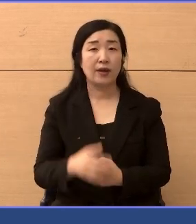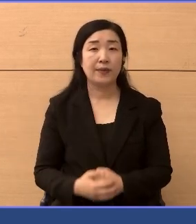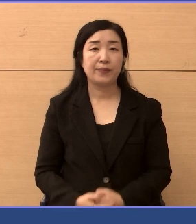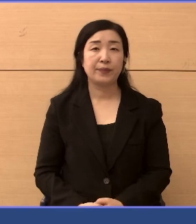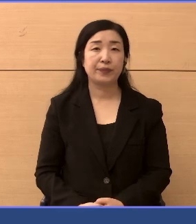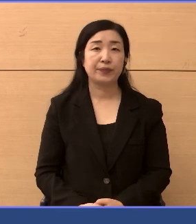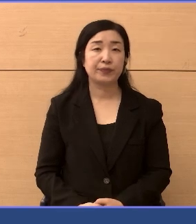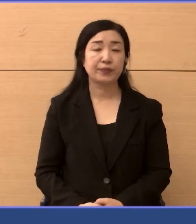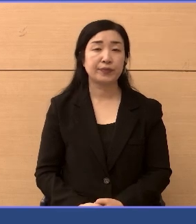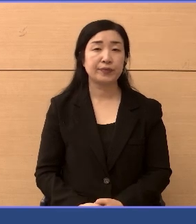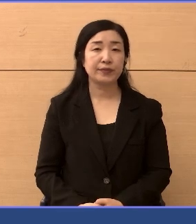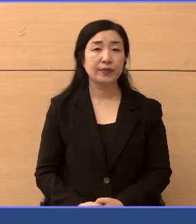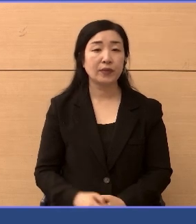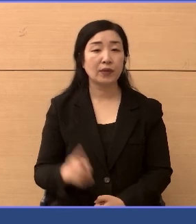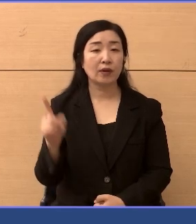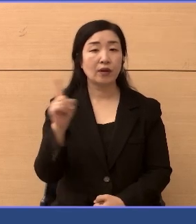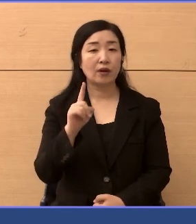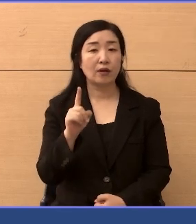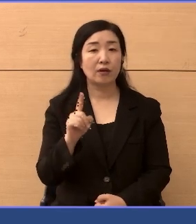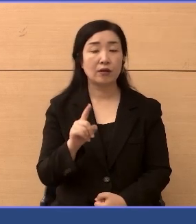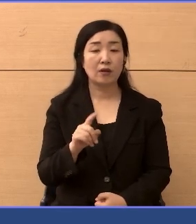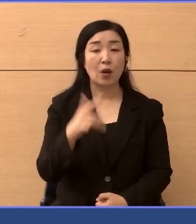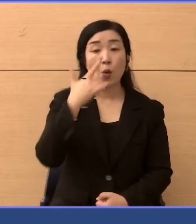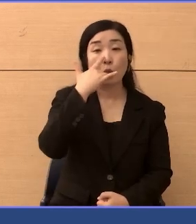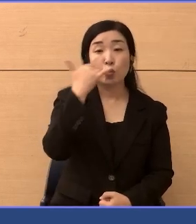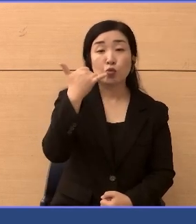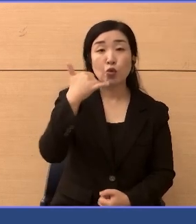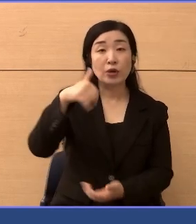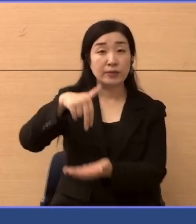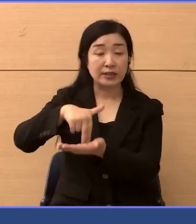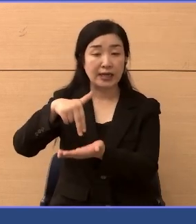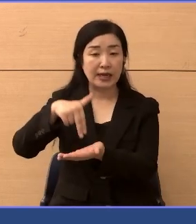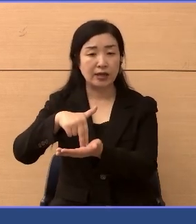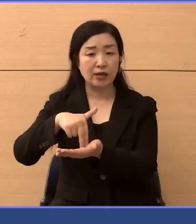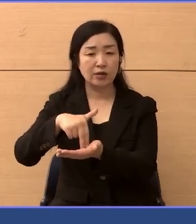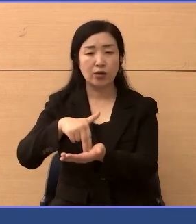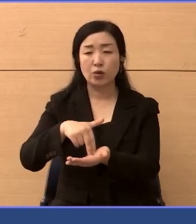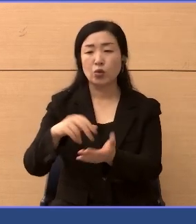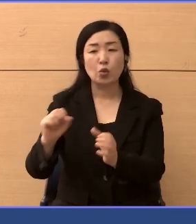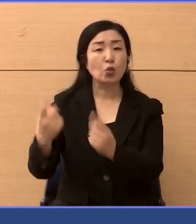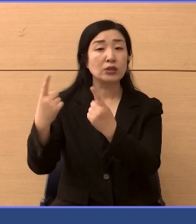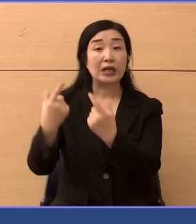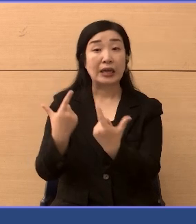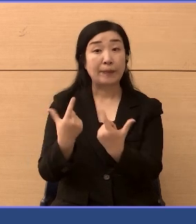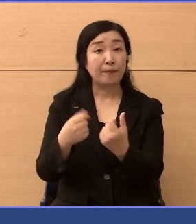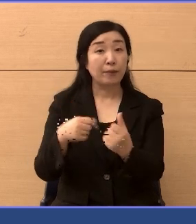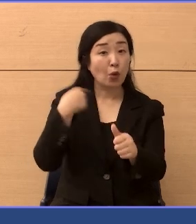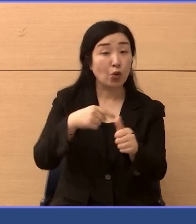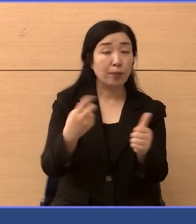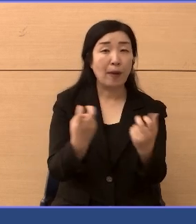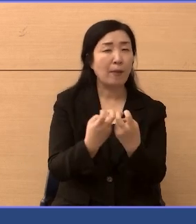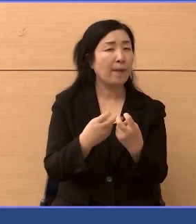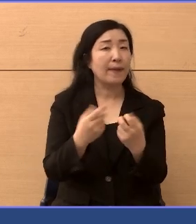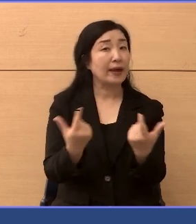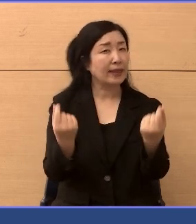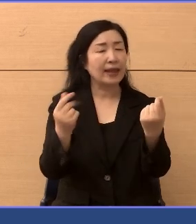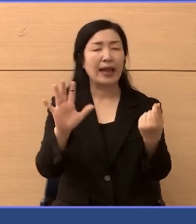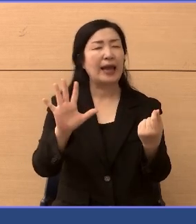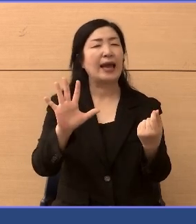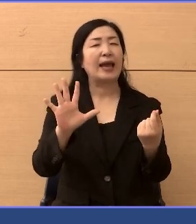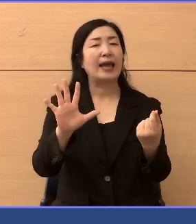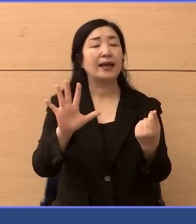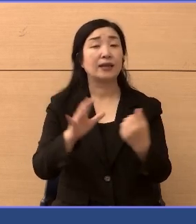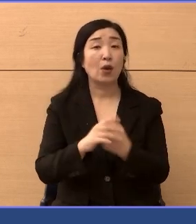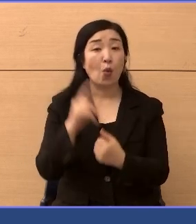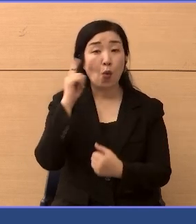have exactly the same way 어떤 양 of 부모도 bringing up 동일한 children. 방식으로 아이들을 양육하지 And 않습니다. having a child with 그리고 ASD can